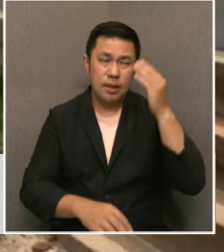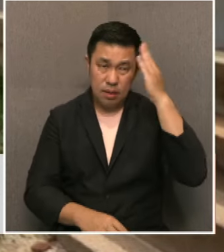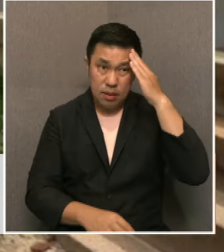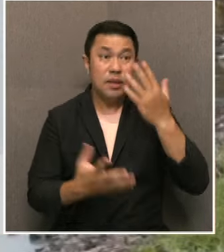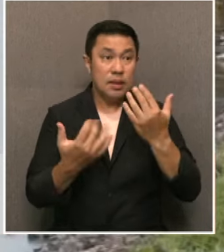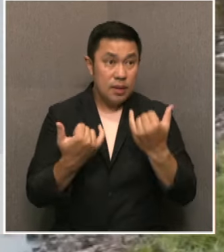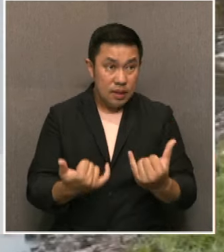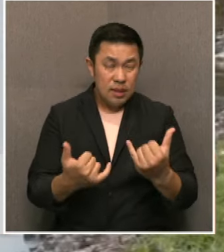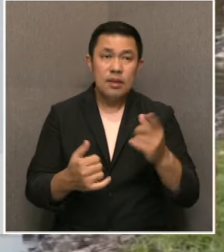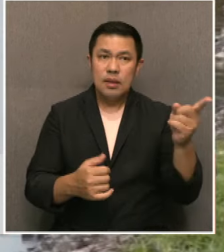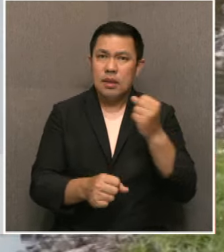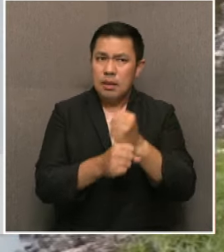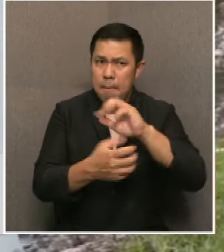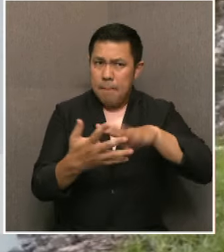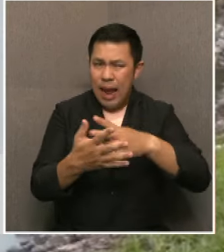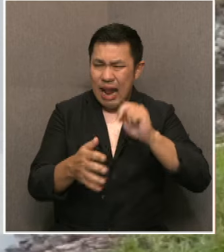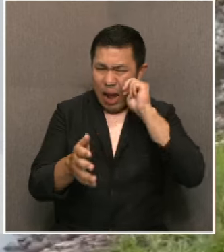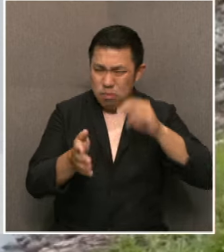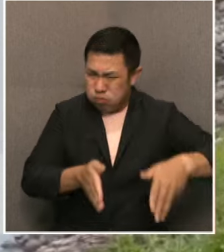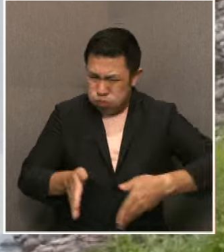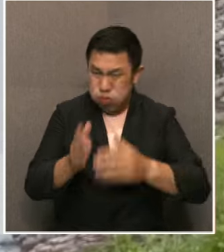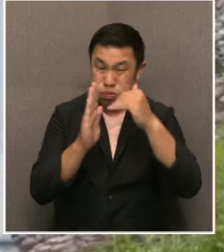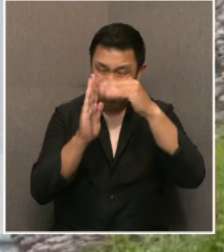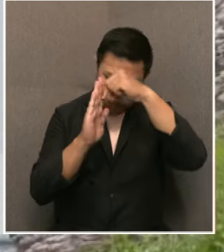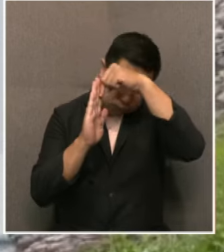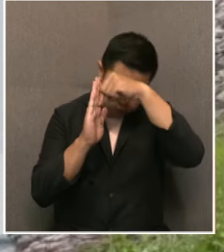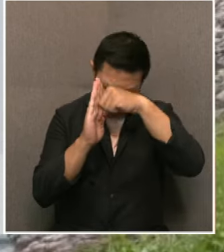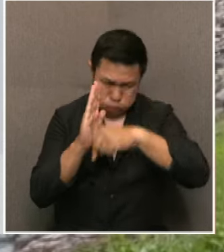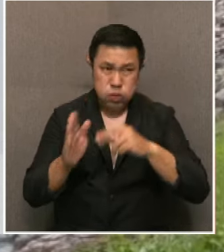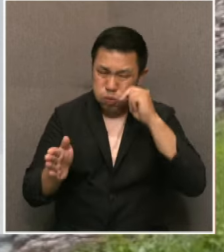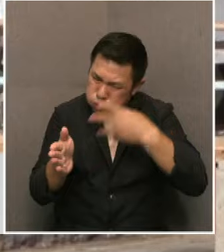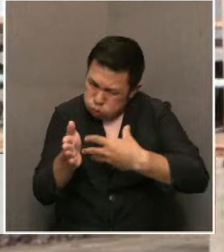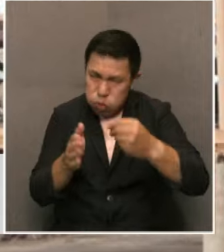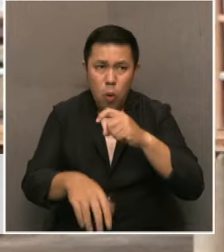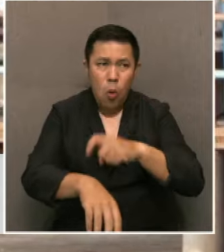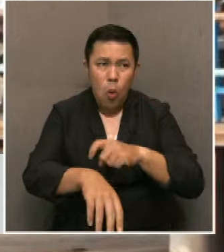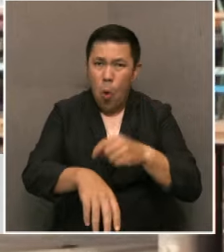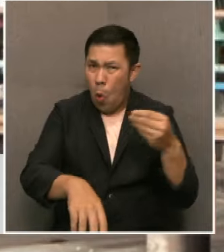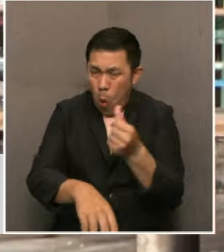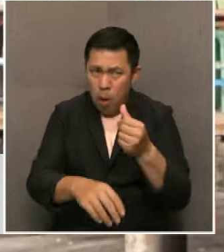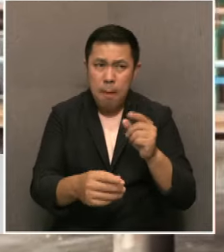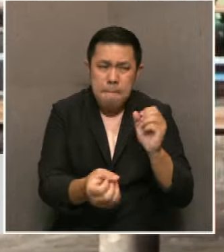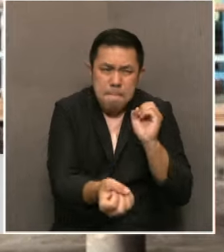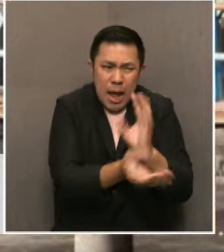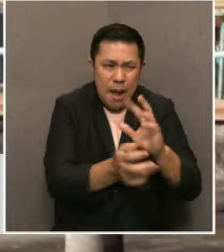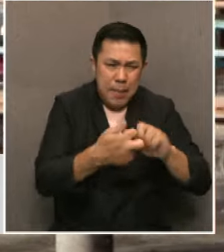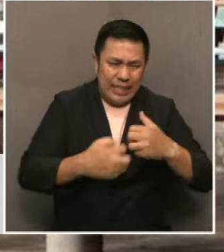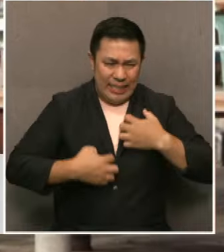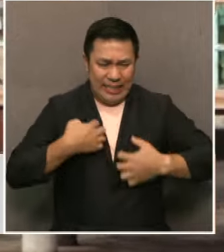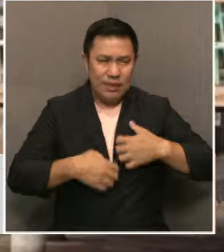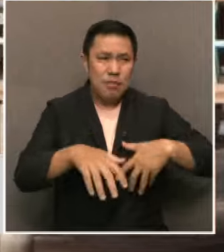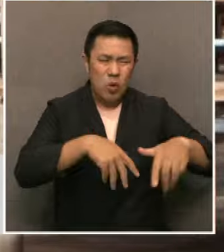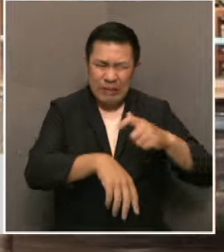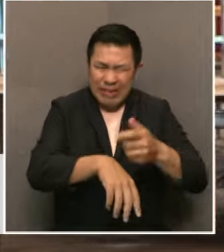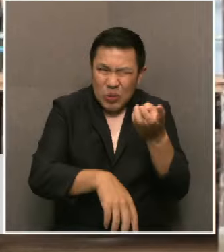ากพื้นที่ภาคเหนือให้คลี่คลายลงได้โดยเร็วโดยส่งผลกระทบต่อประชาชนให้น้อยที่สุดประเมินส